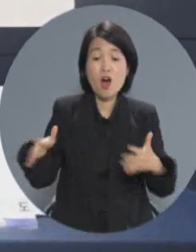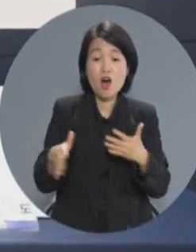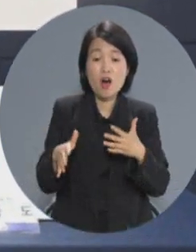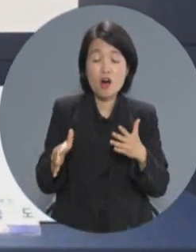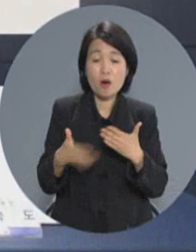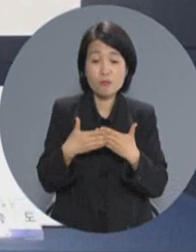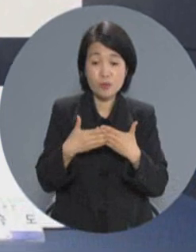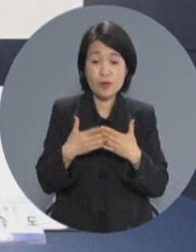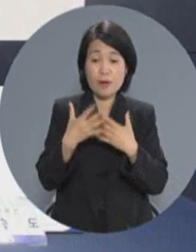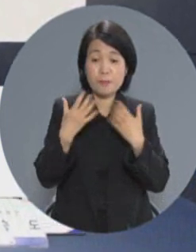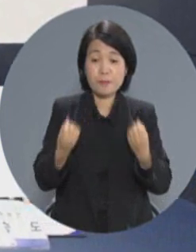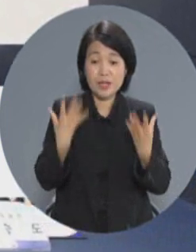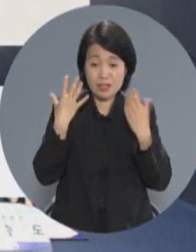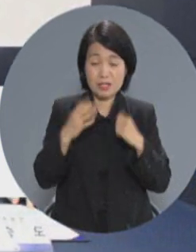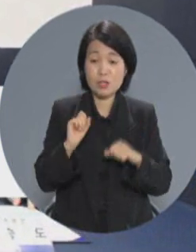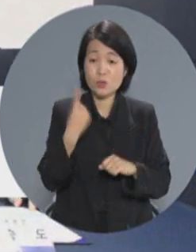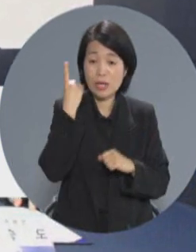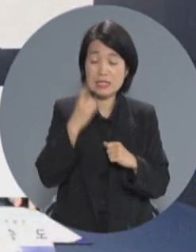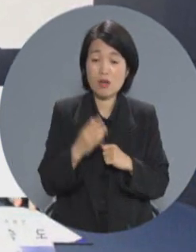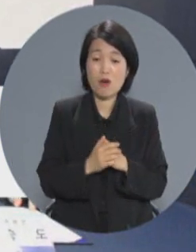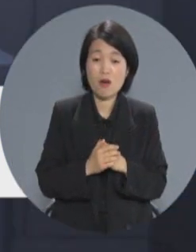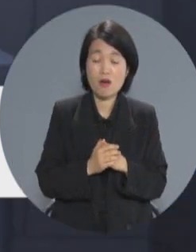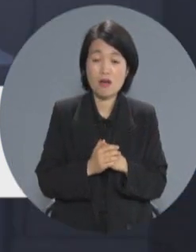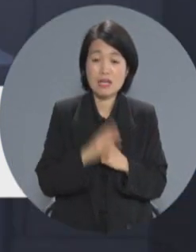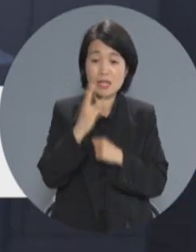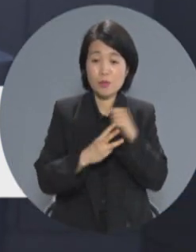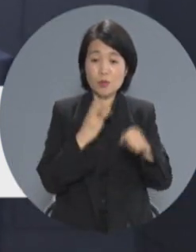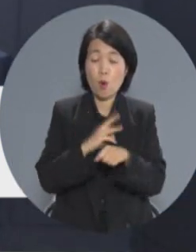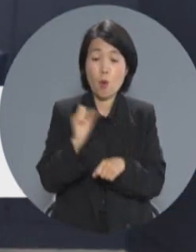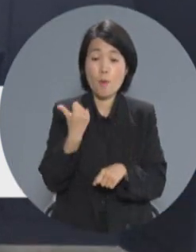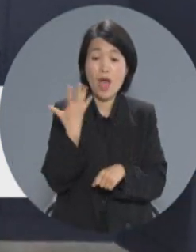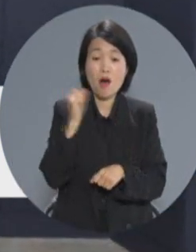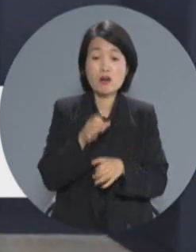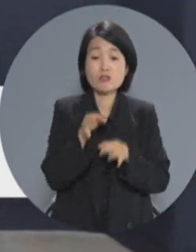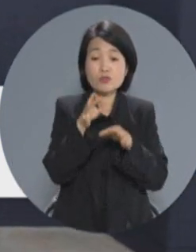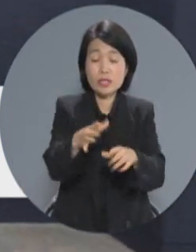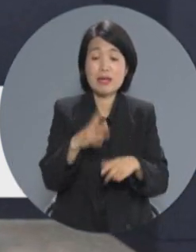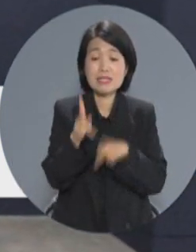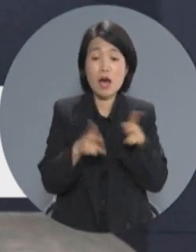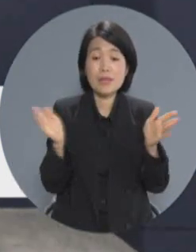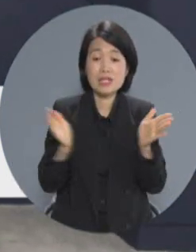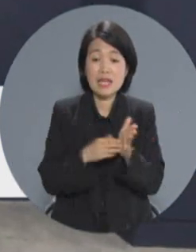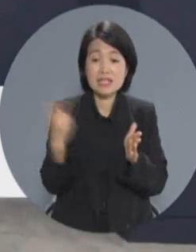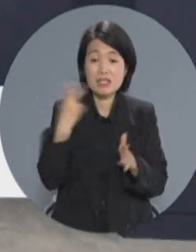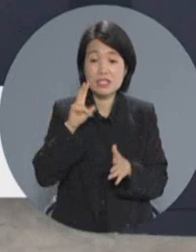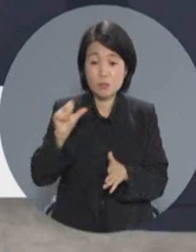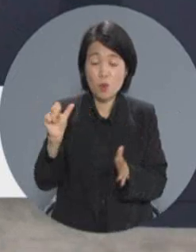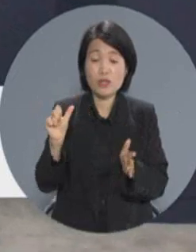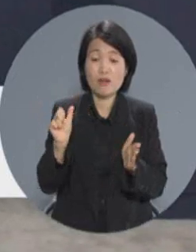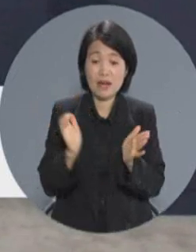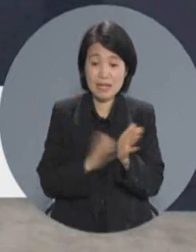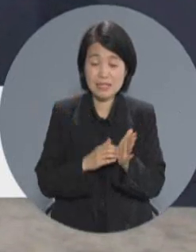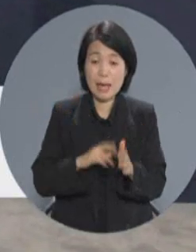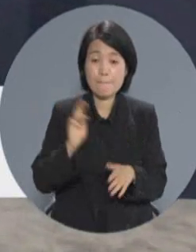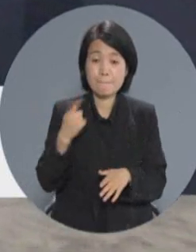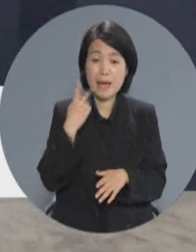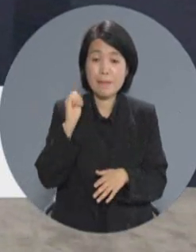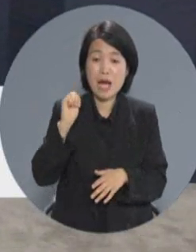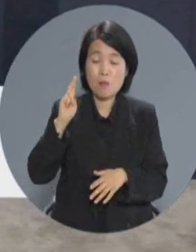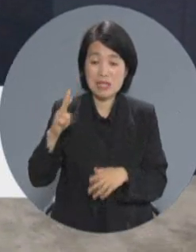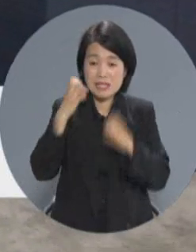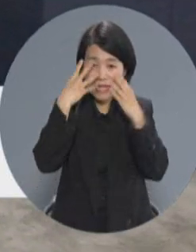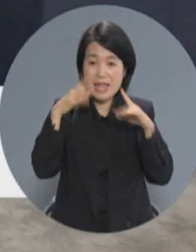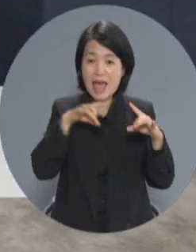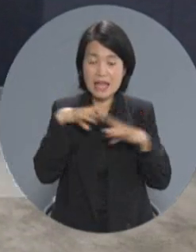통해 앞으로 3년간 500억 원을 지원할 계획이며 사업이 끝나는 2025년이면 100메가와트급